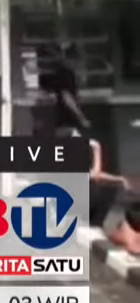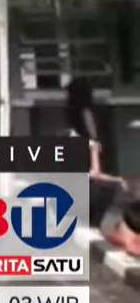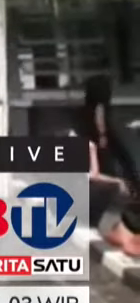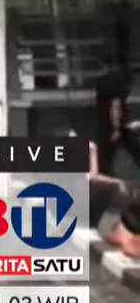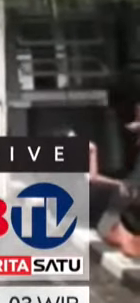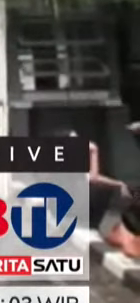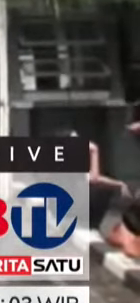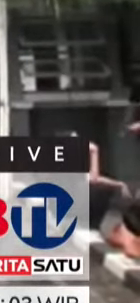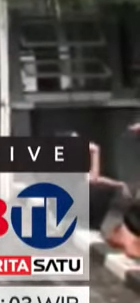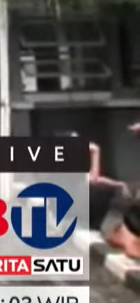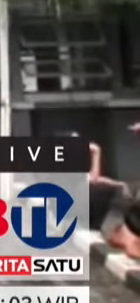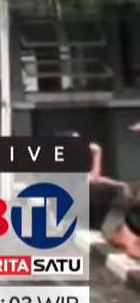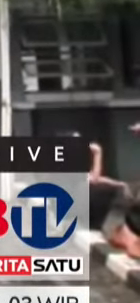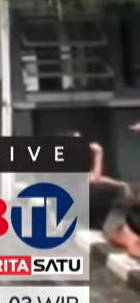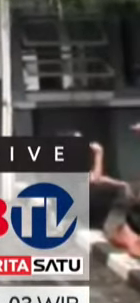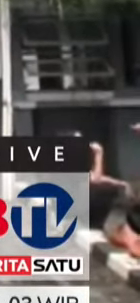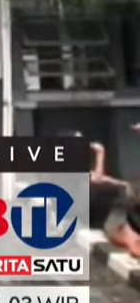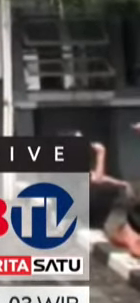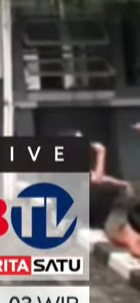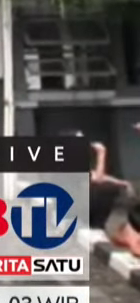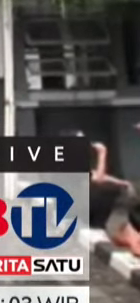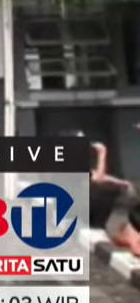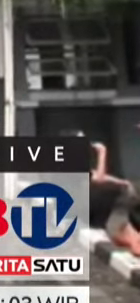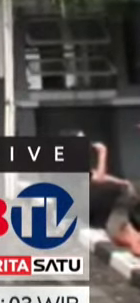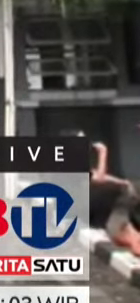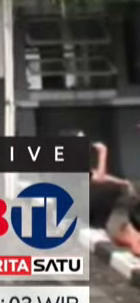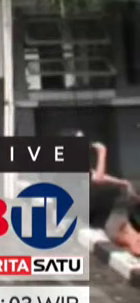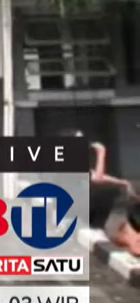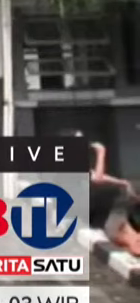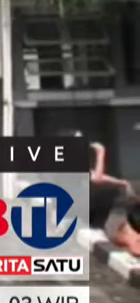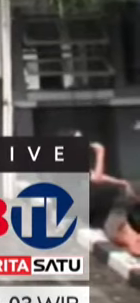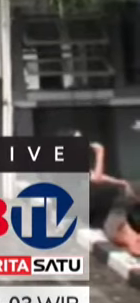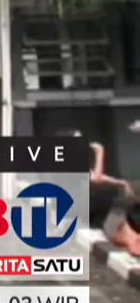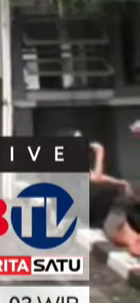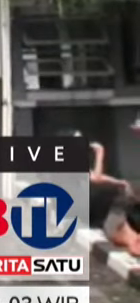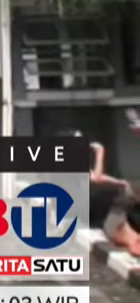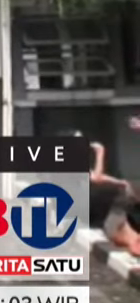kami di bersatu kawal pemiliu spesial debat calon